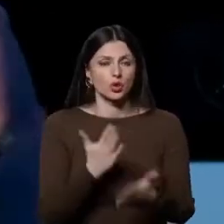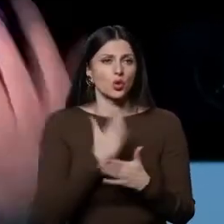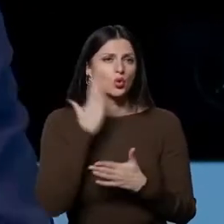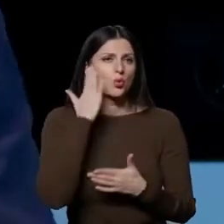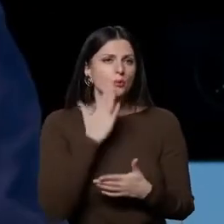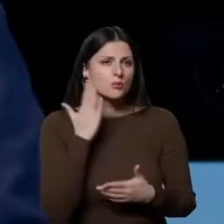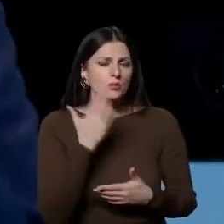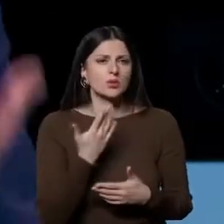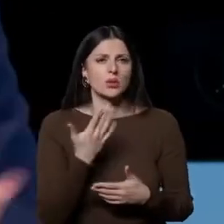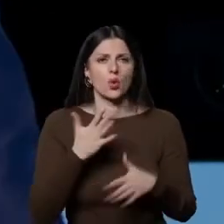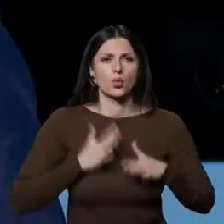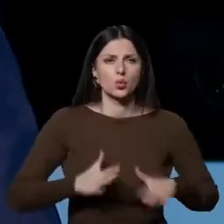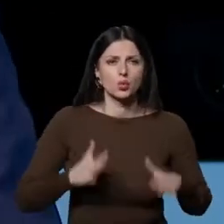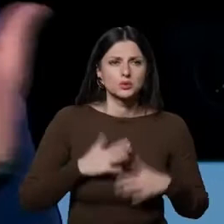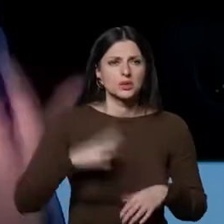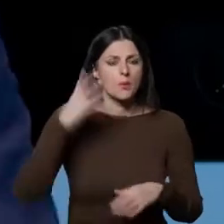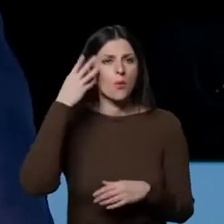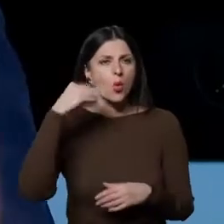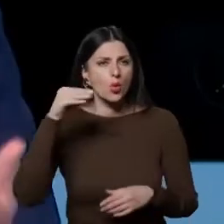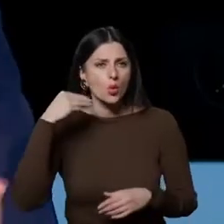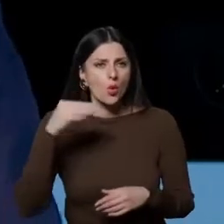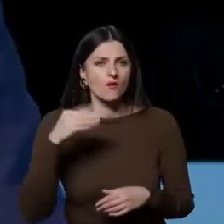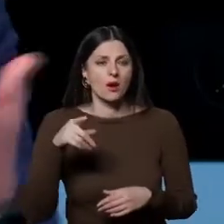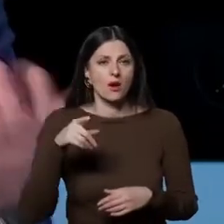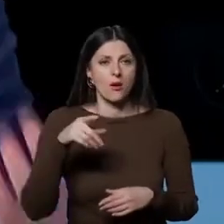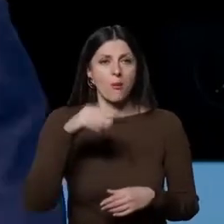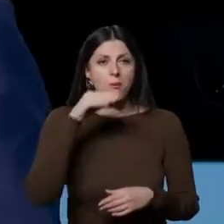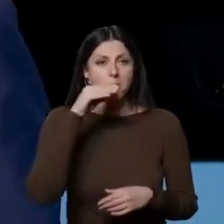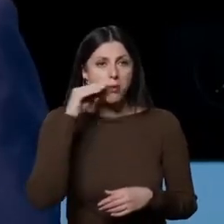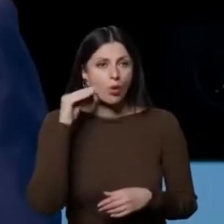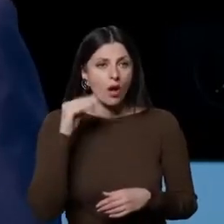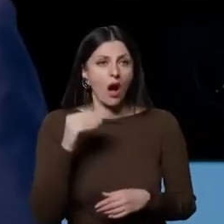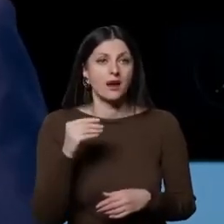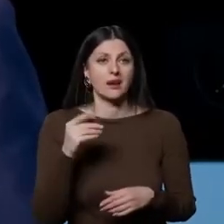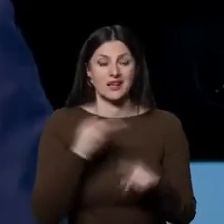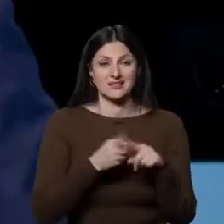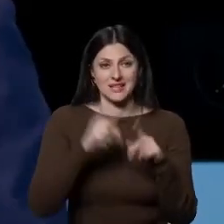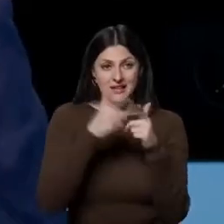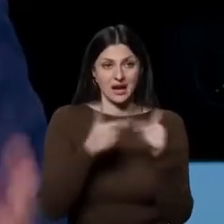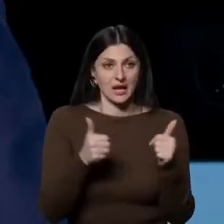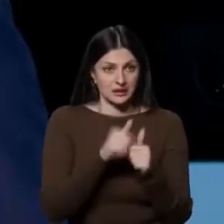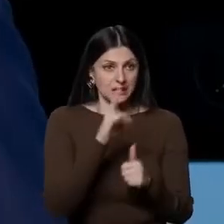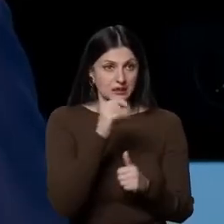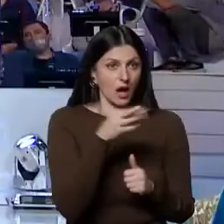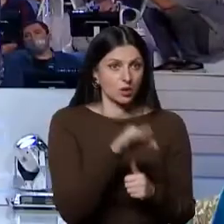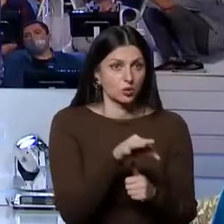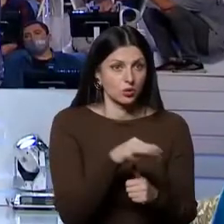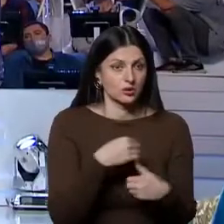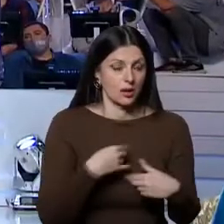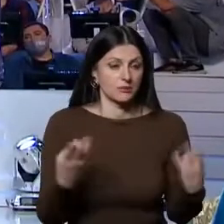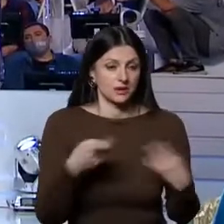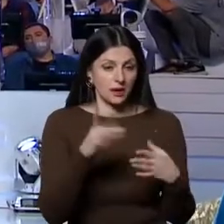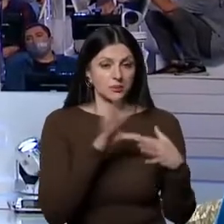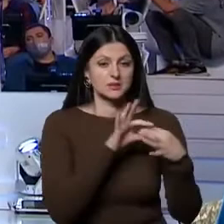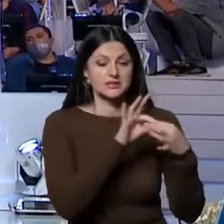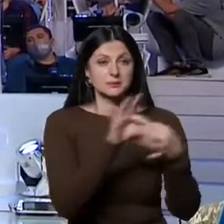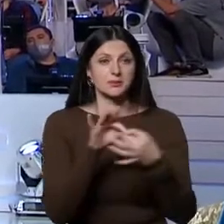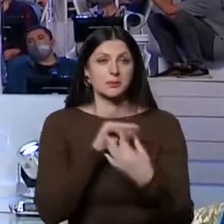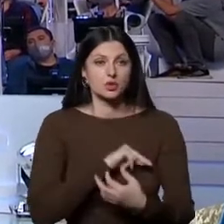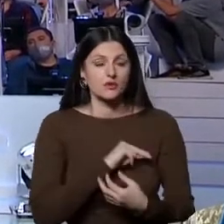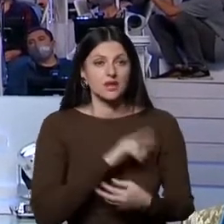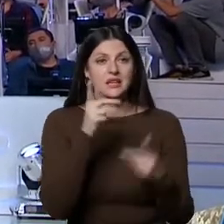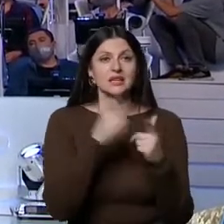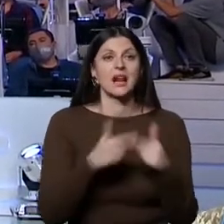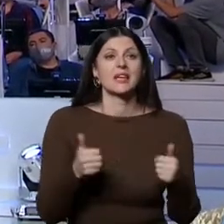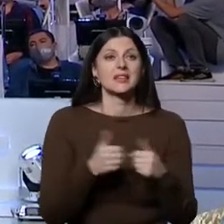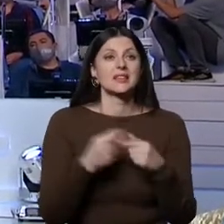Грузія, Молдова, країни, які, Болгарія, в тому числі. І це країни НАТО, в тому числі. Нам треба з ними співпрацювати. Країни Балтії,